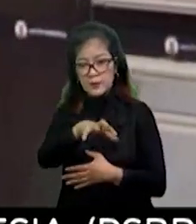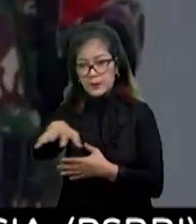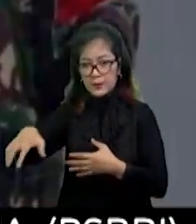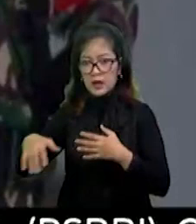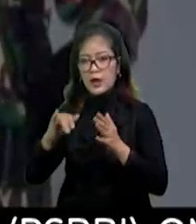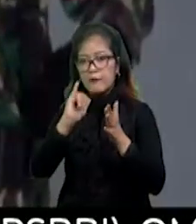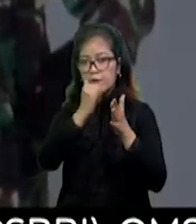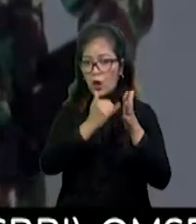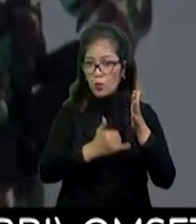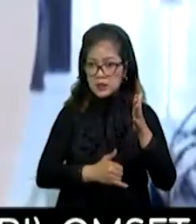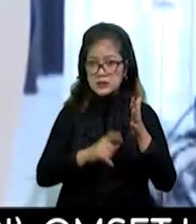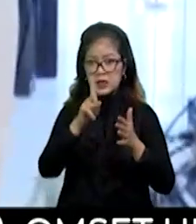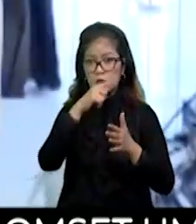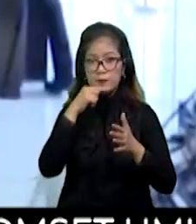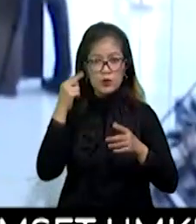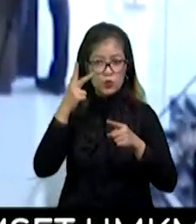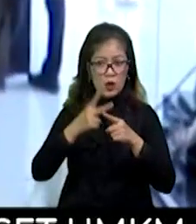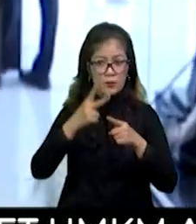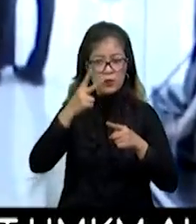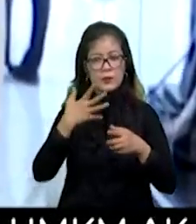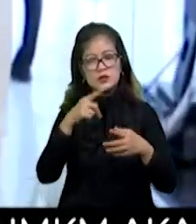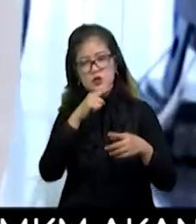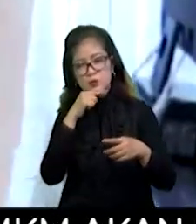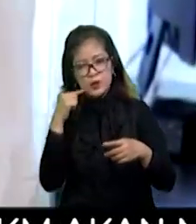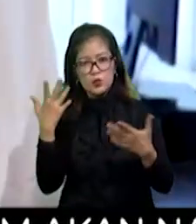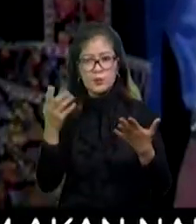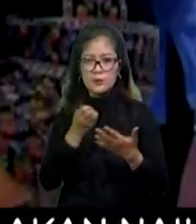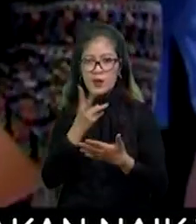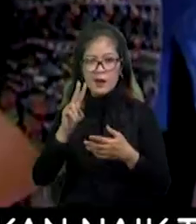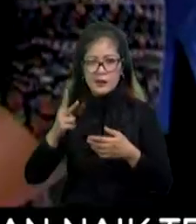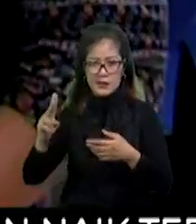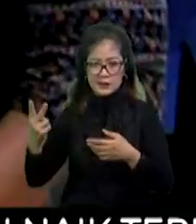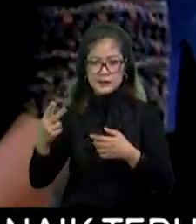1 hingga 2 minggu sekali. Tim Liputan iNews melaporkan.